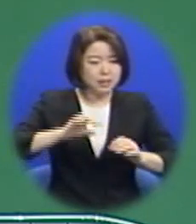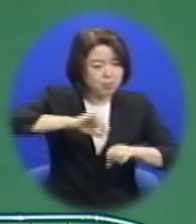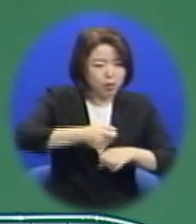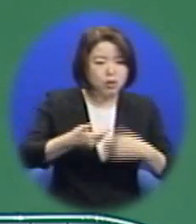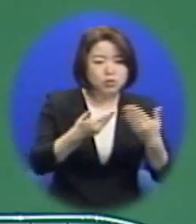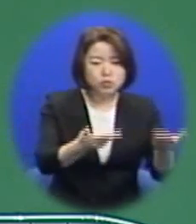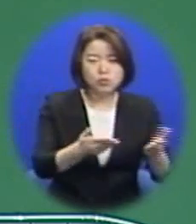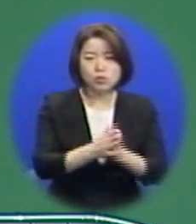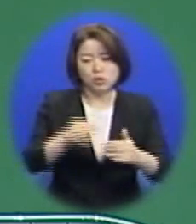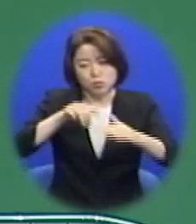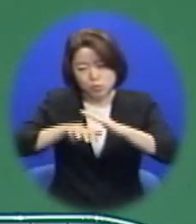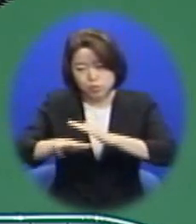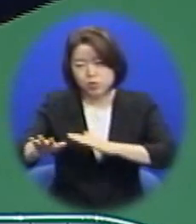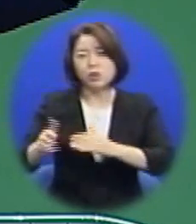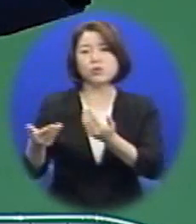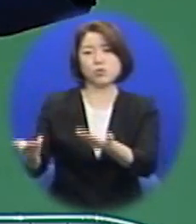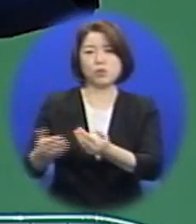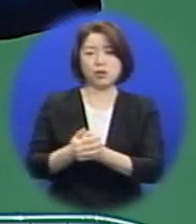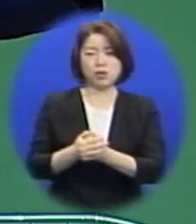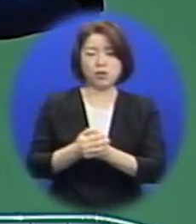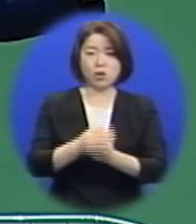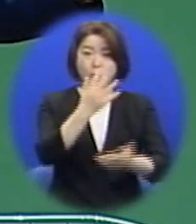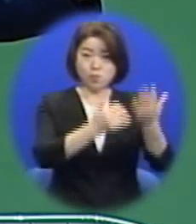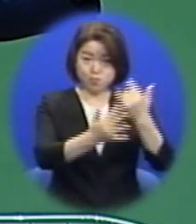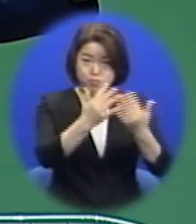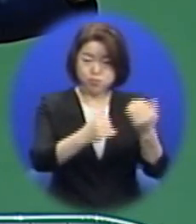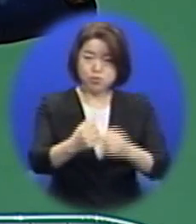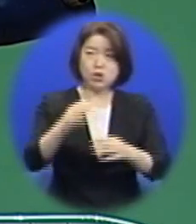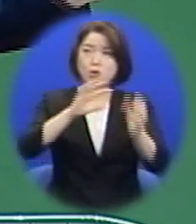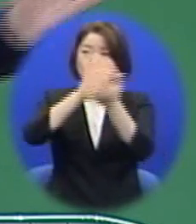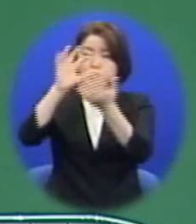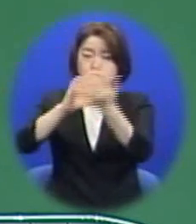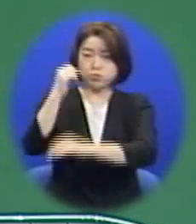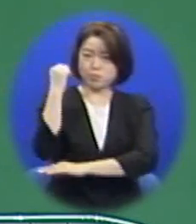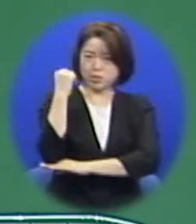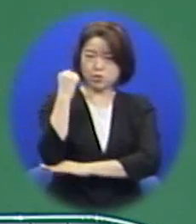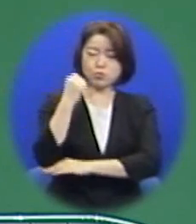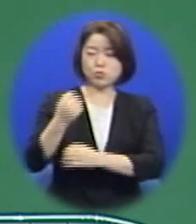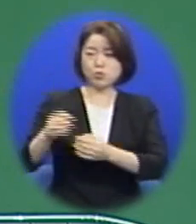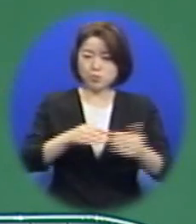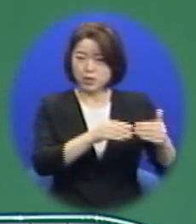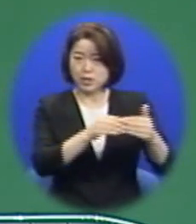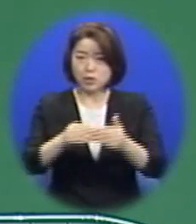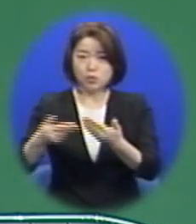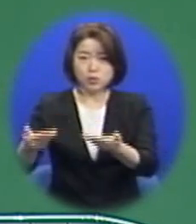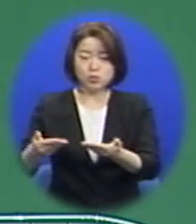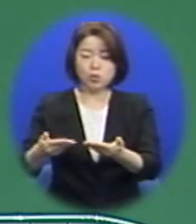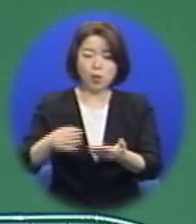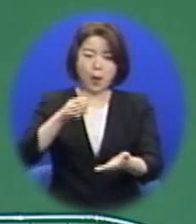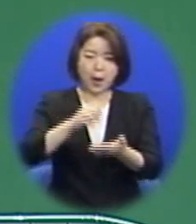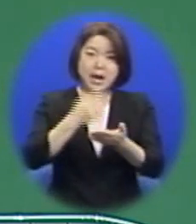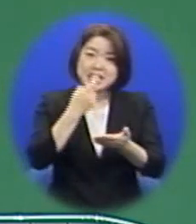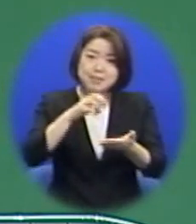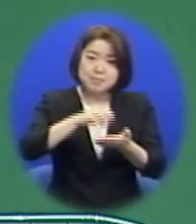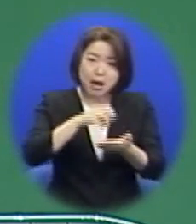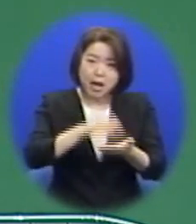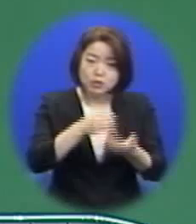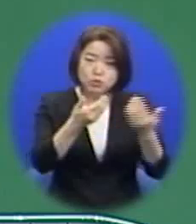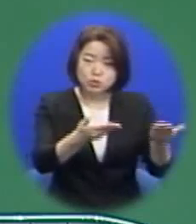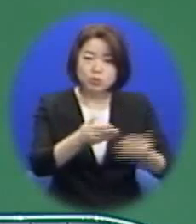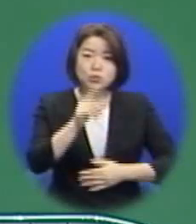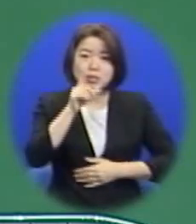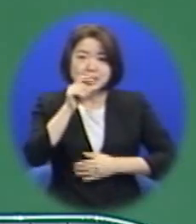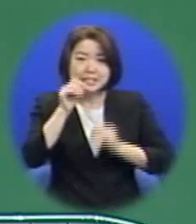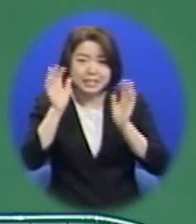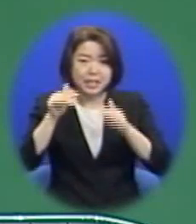출애굽시키셨습니다. 그리고 구름기둥과 불기둥으로 그들을 인도하시고 만나와 메추라기로 먹이시고 반석에서